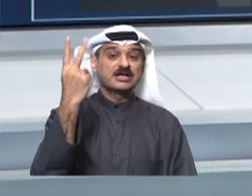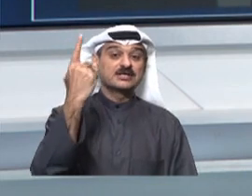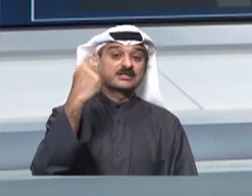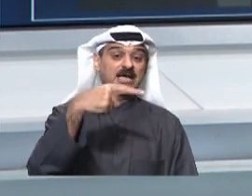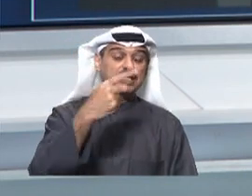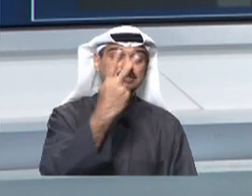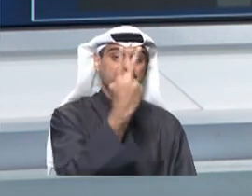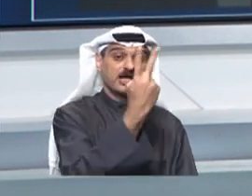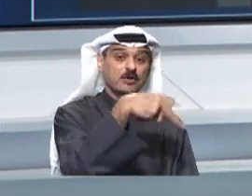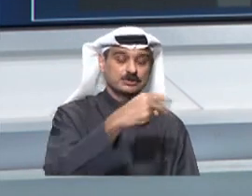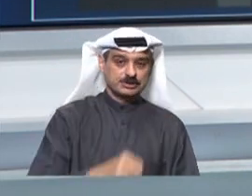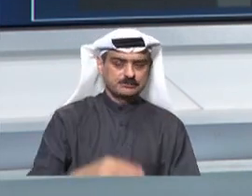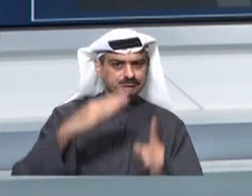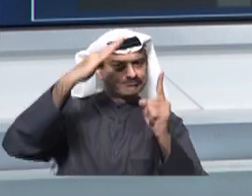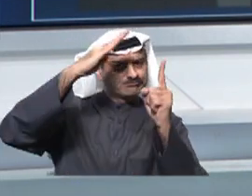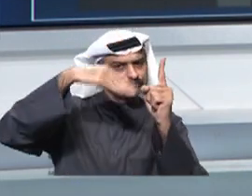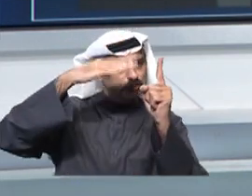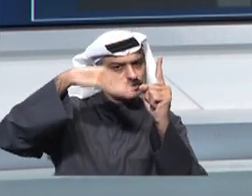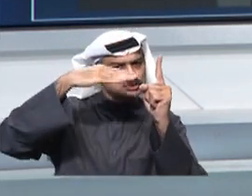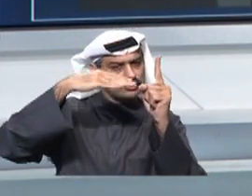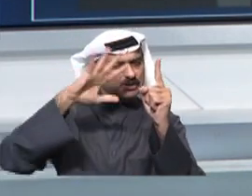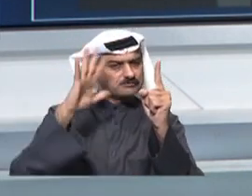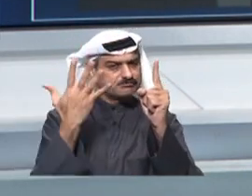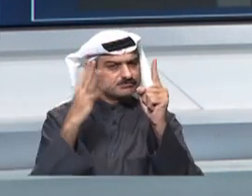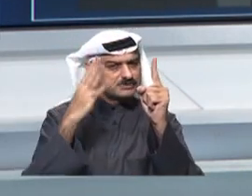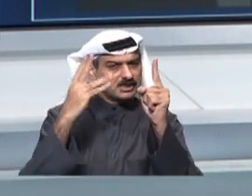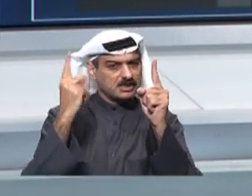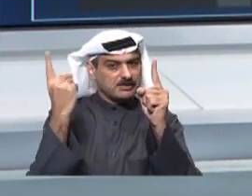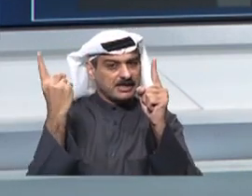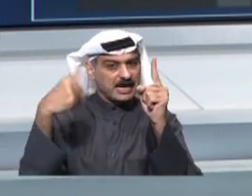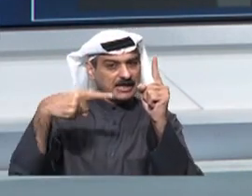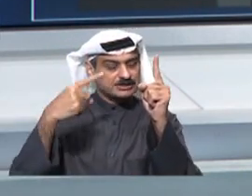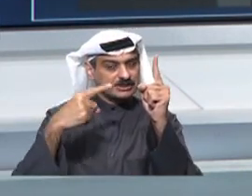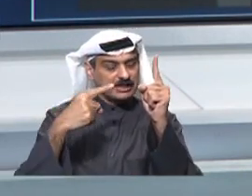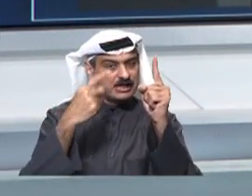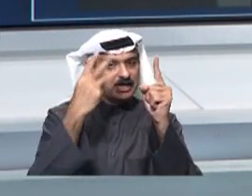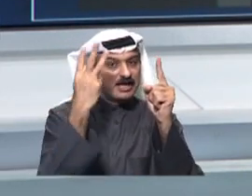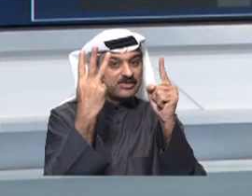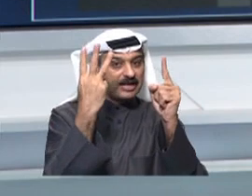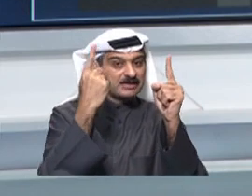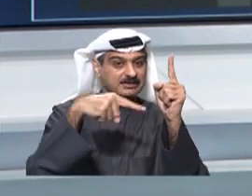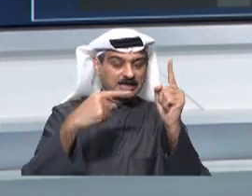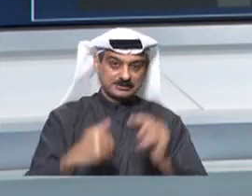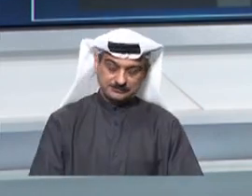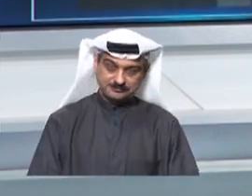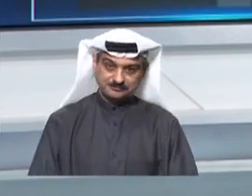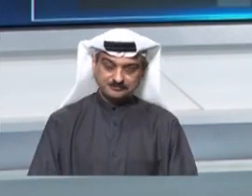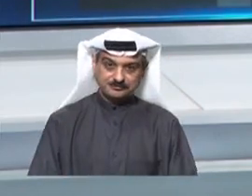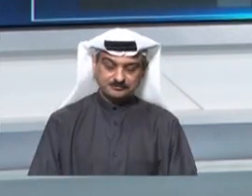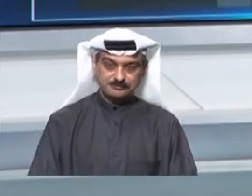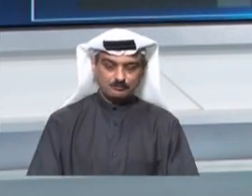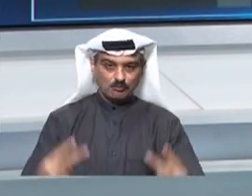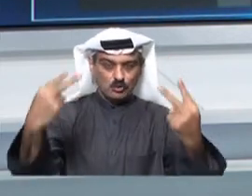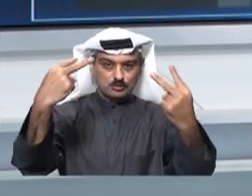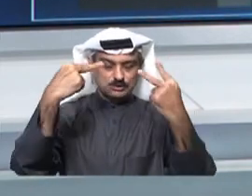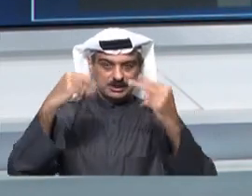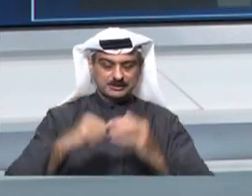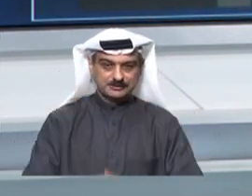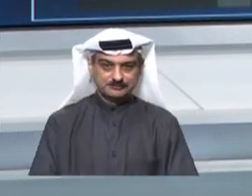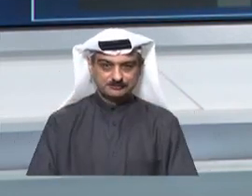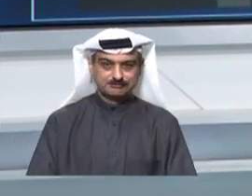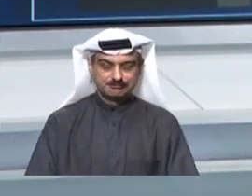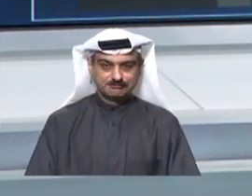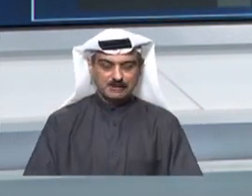درجة مئوية، أما الصغرى المتوقعة تتراوح ما بين 10 درجات إلى 13 درجة مئوية. أعزائي المشاهدين، إلى هنا